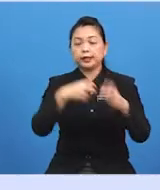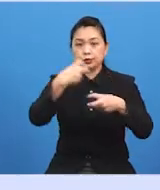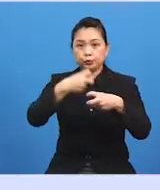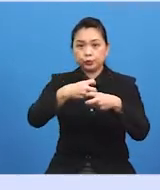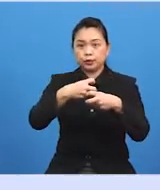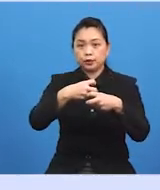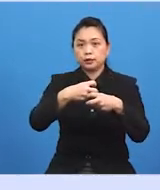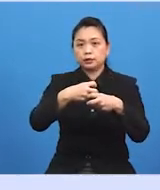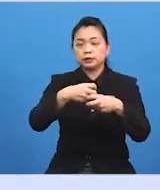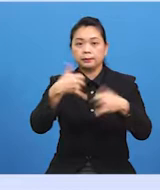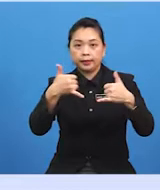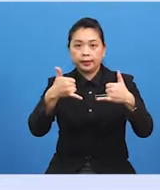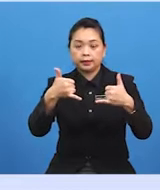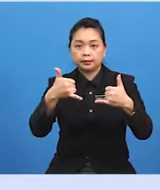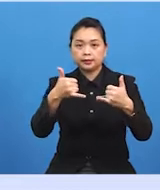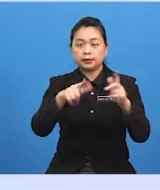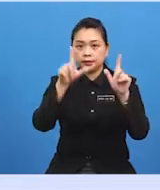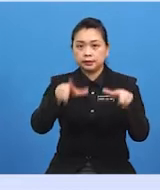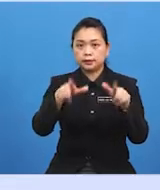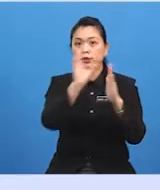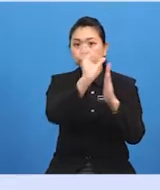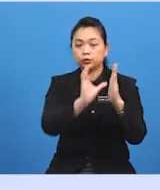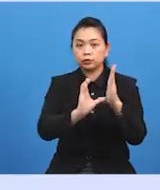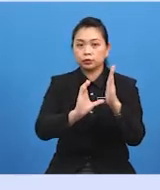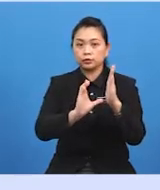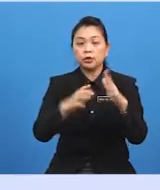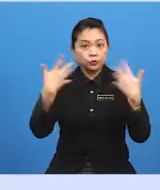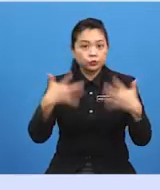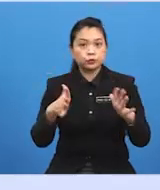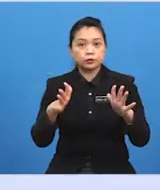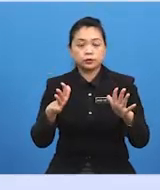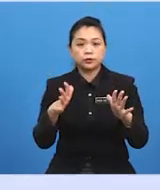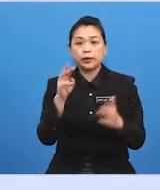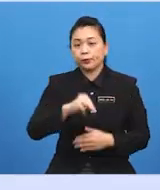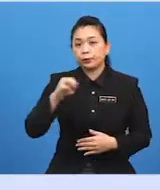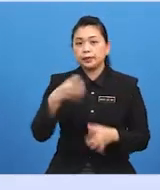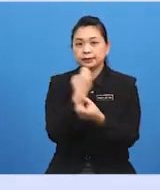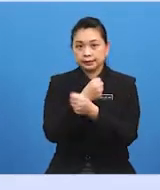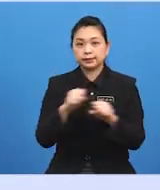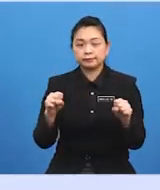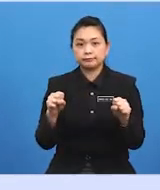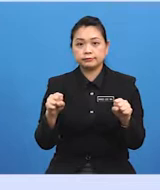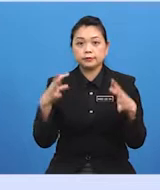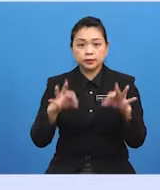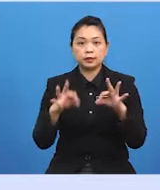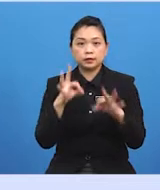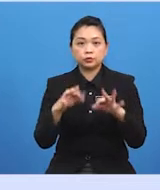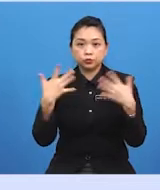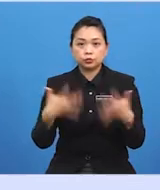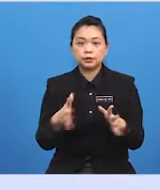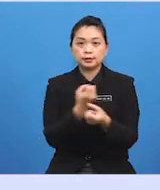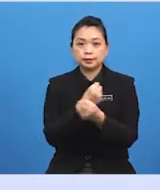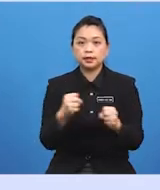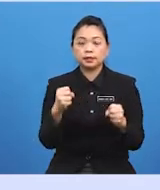sukar untuk dimainkan dan tandakan corak irama tersebut. Sudahkah murid-murid bersedia? Kalau sudah